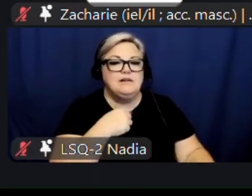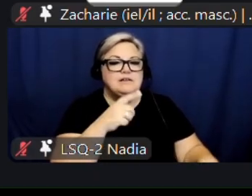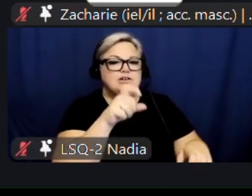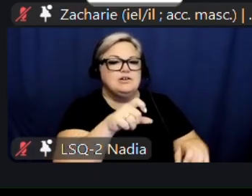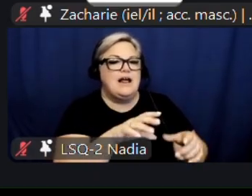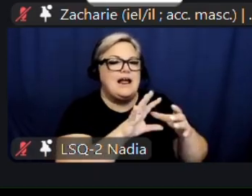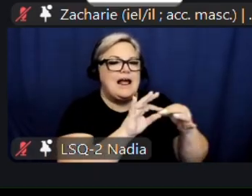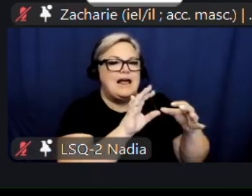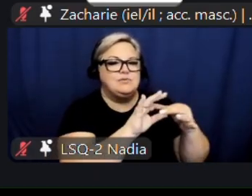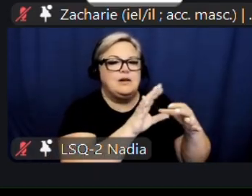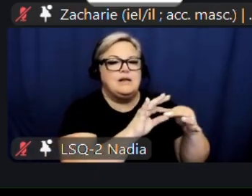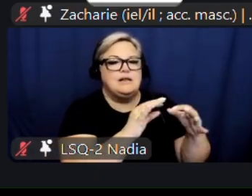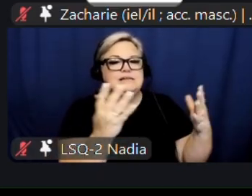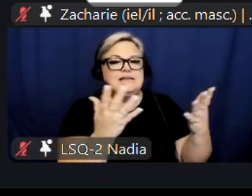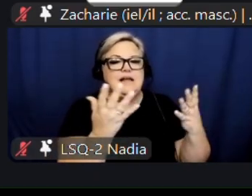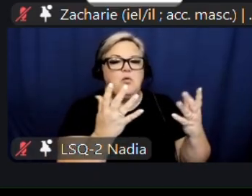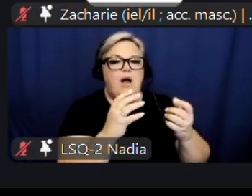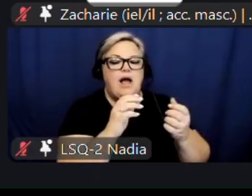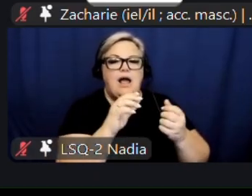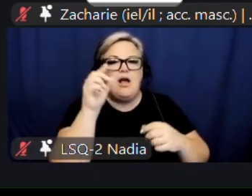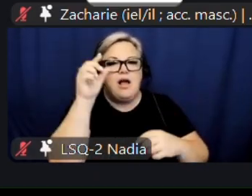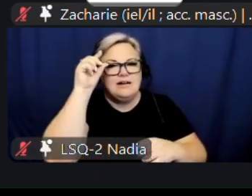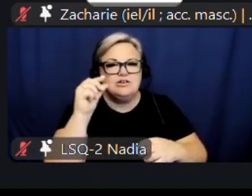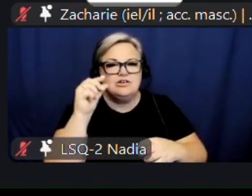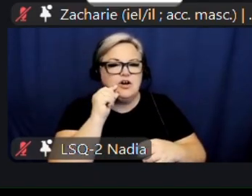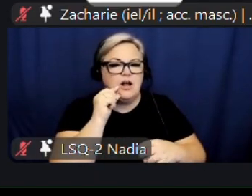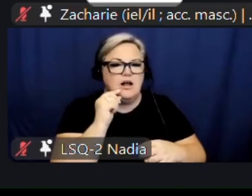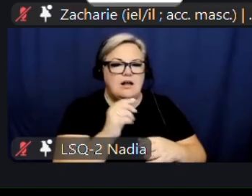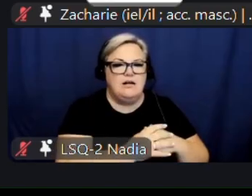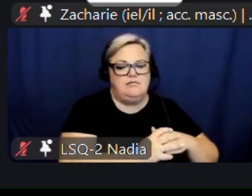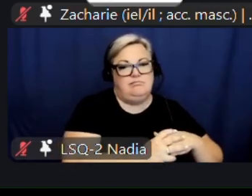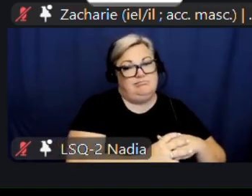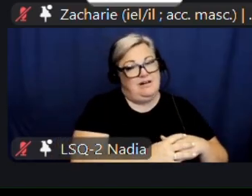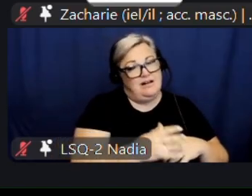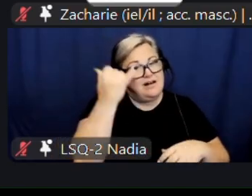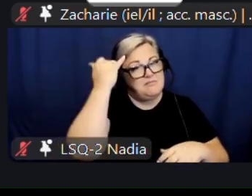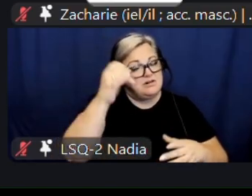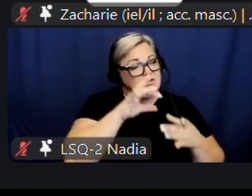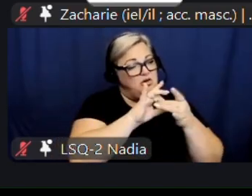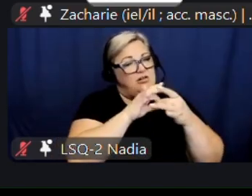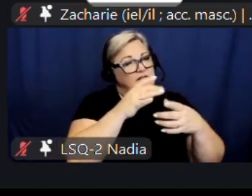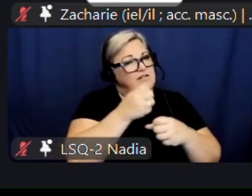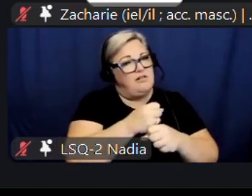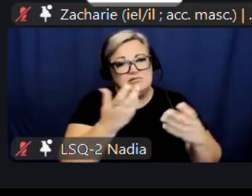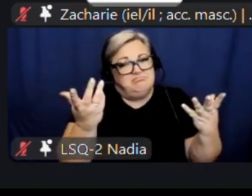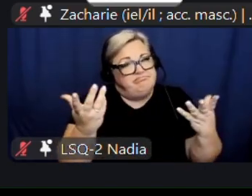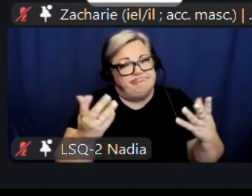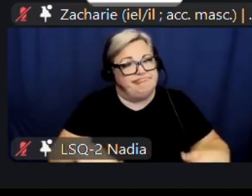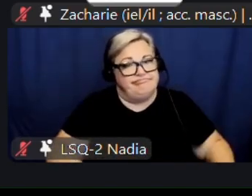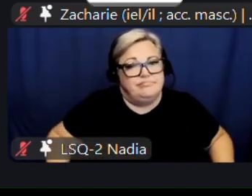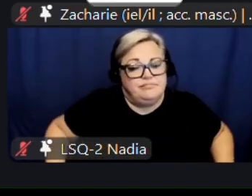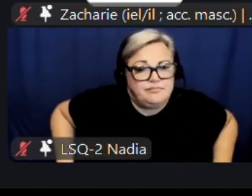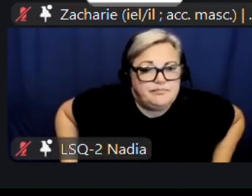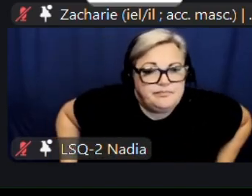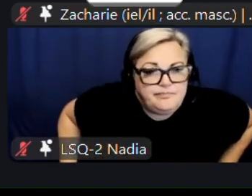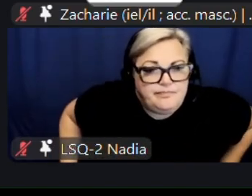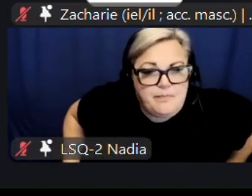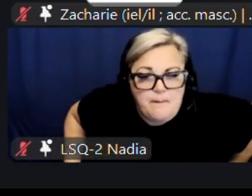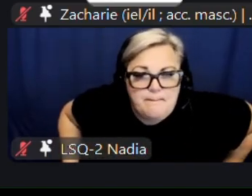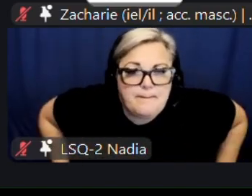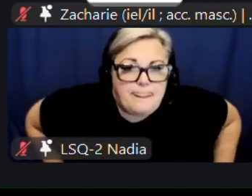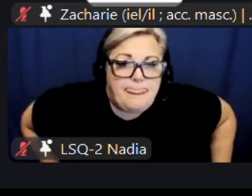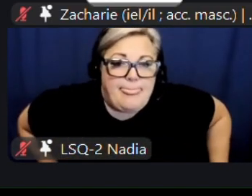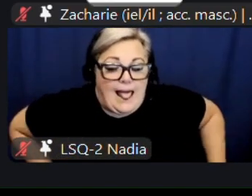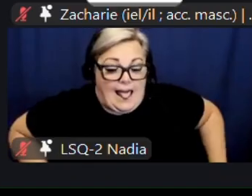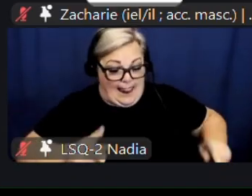genre. C'est pourtant un professionnel de la santé. Donc ça, vous en doutez, ça brime la relation de confiance. Et on dit, OK, le prestataire de